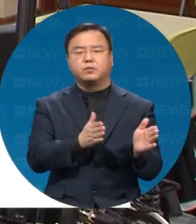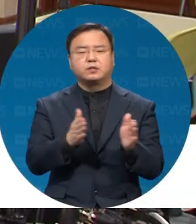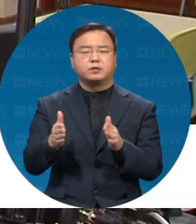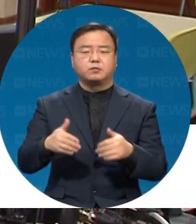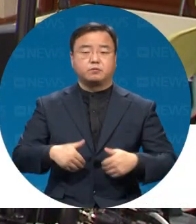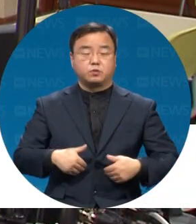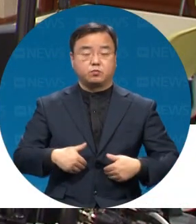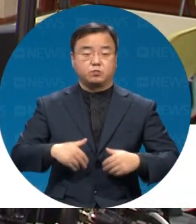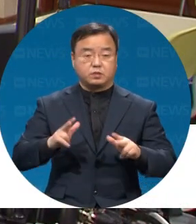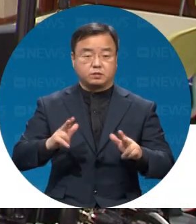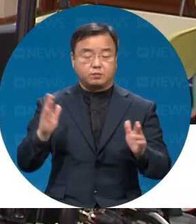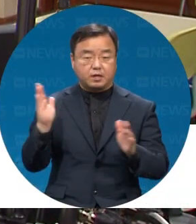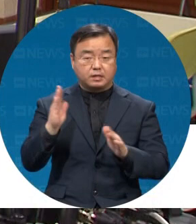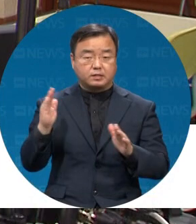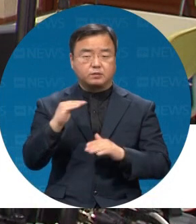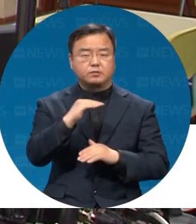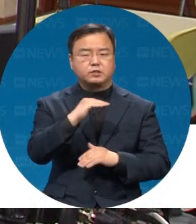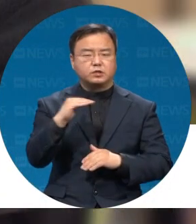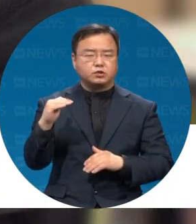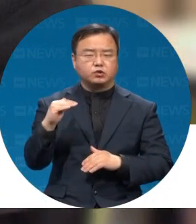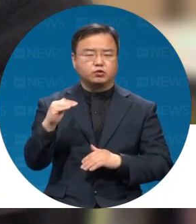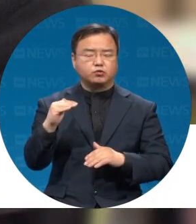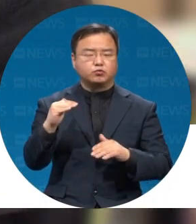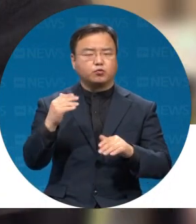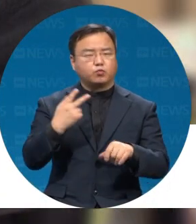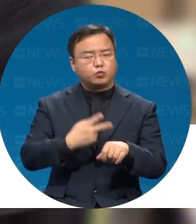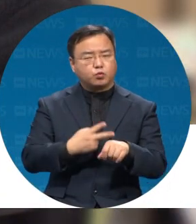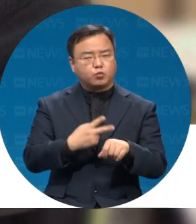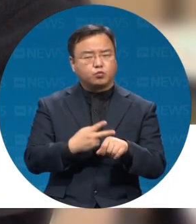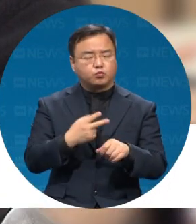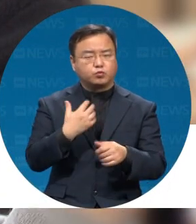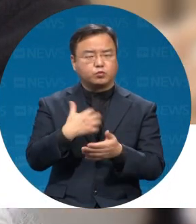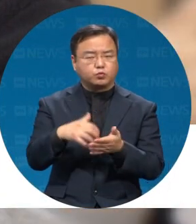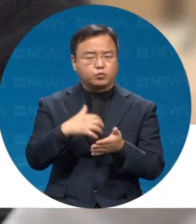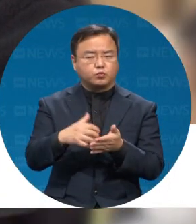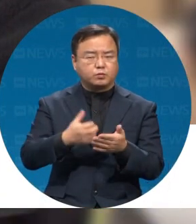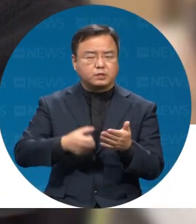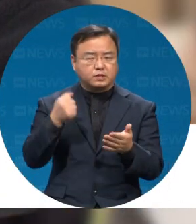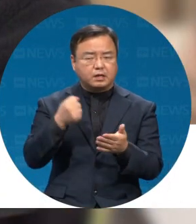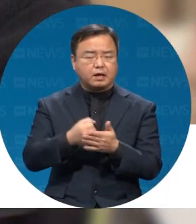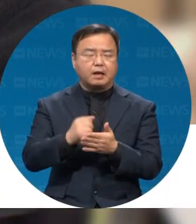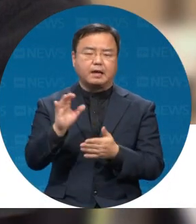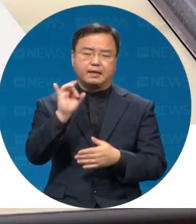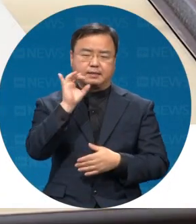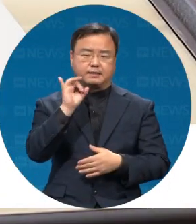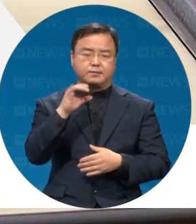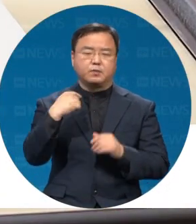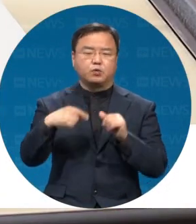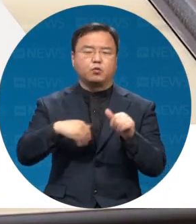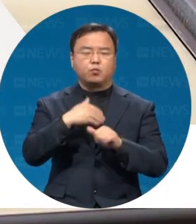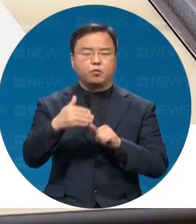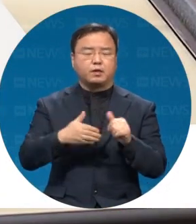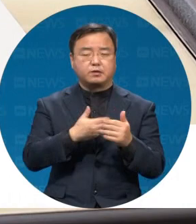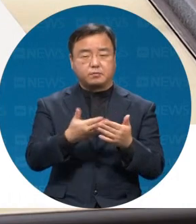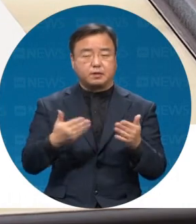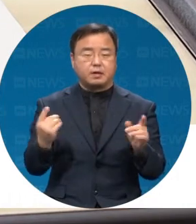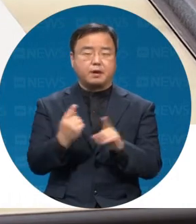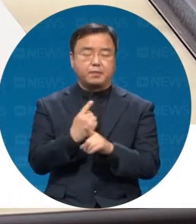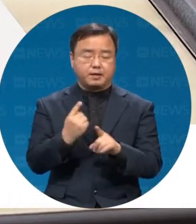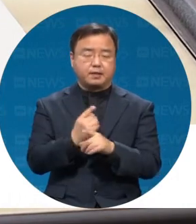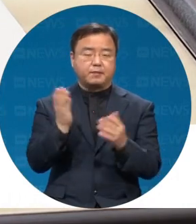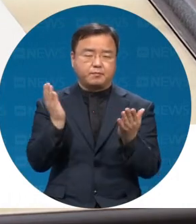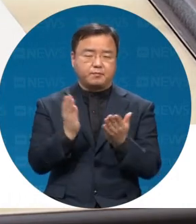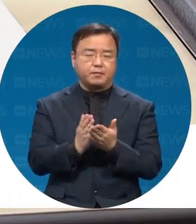학령인구 만을 기준으로 정원을 정하는 데는 문제가 있다며 9학점 제 등 교육환경 변화를 반영한 새의 교원 수급 계획을